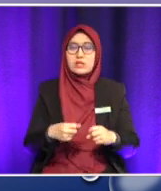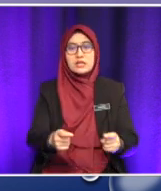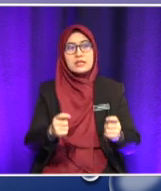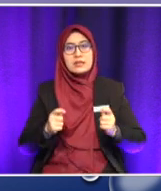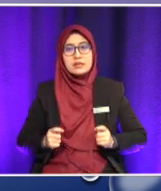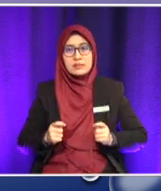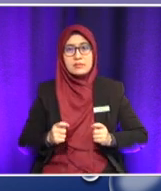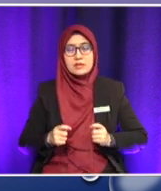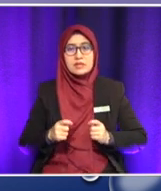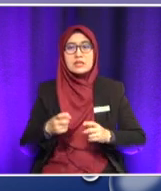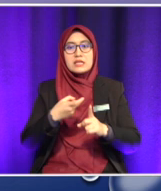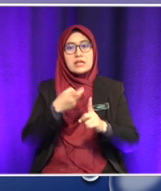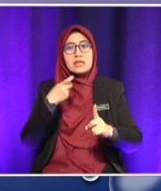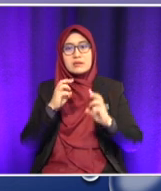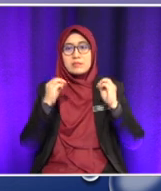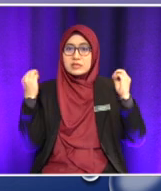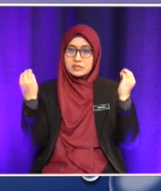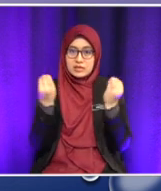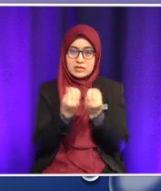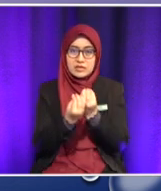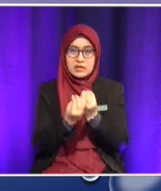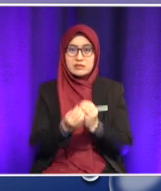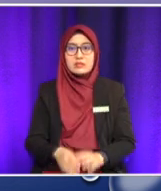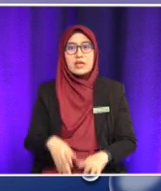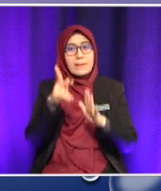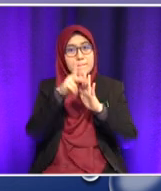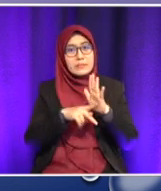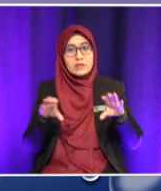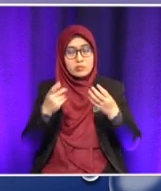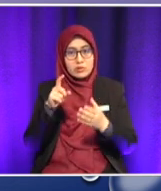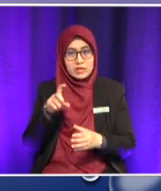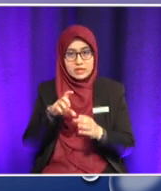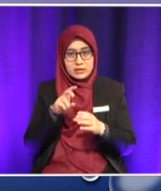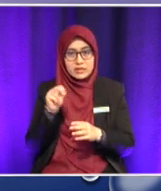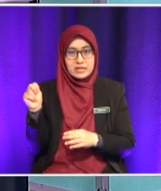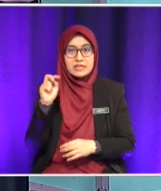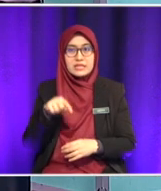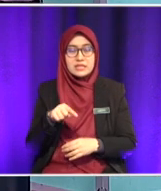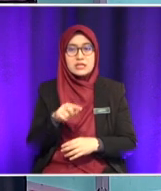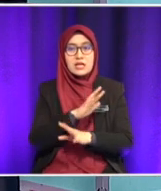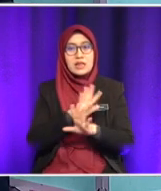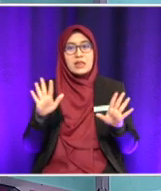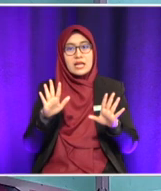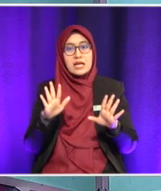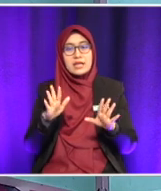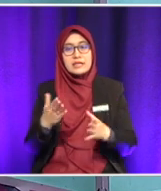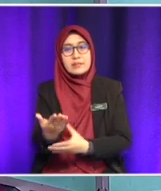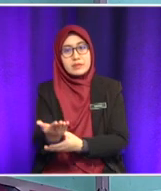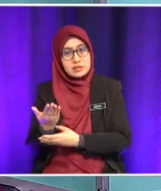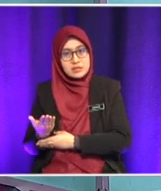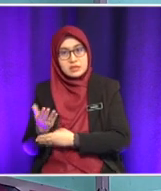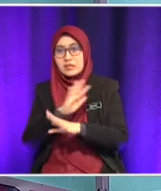diminta Bahwa ini tidak Diundang ini tidak ditawar ini merujuk sesuatu